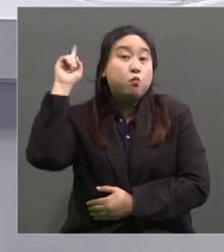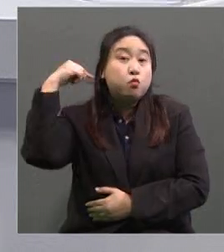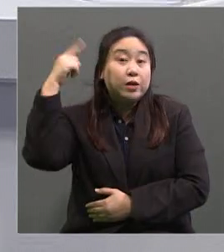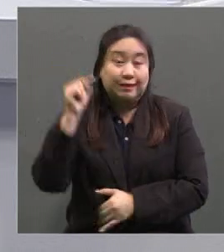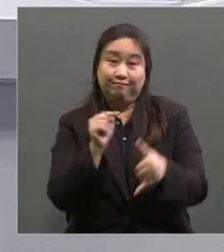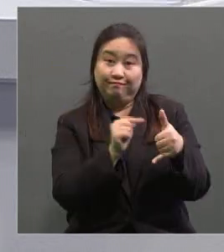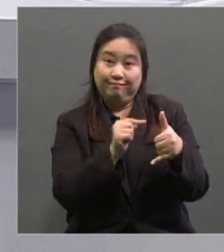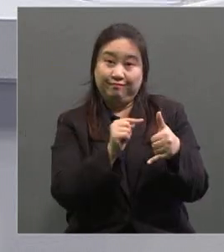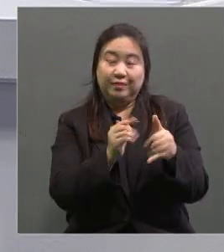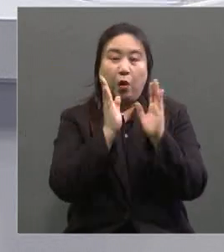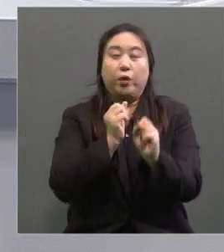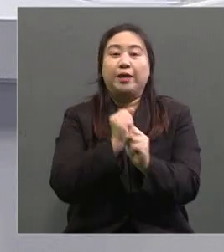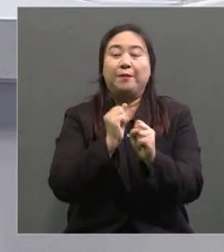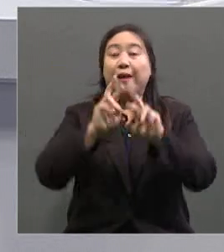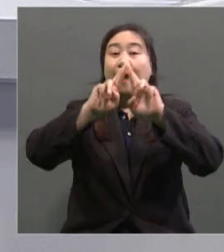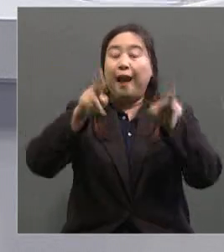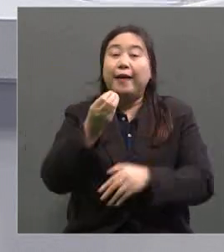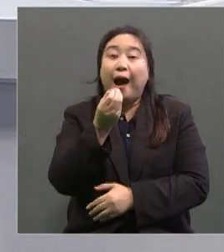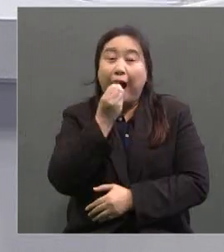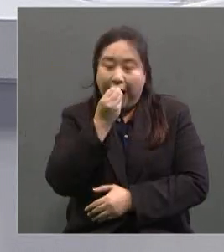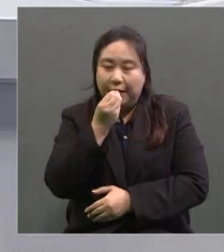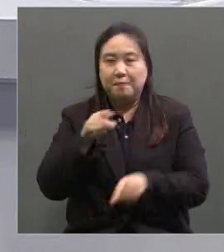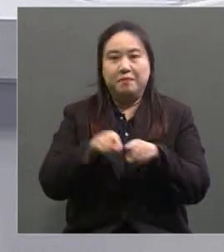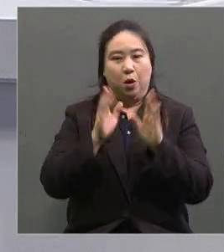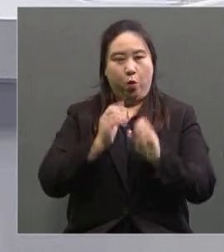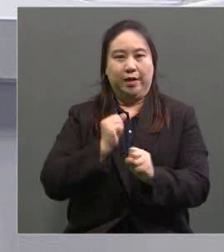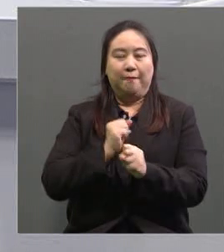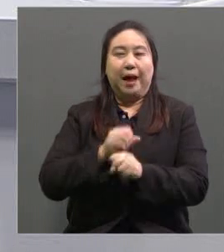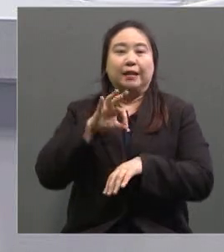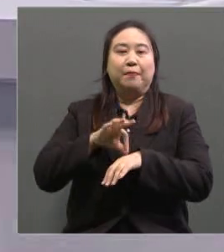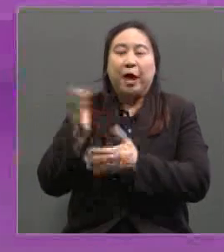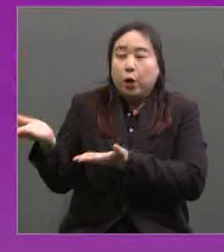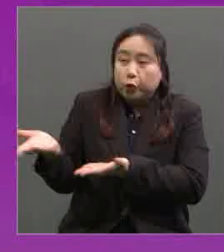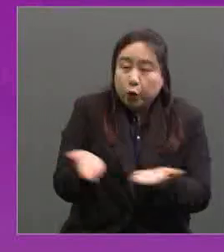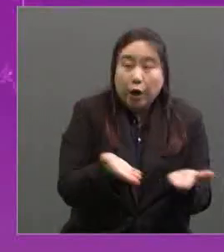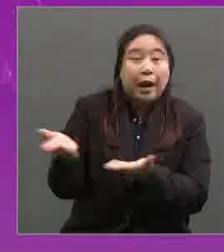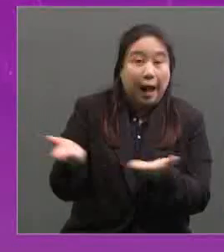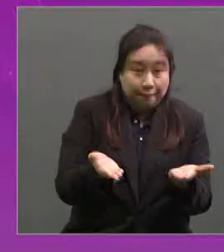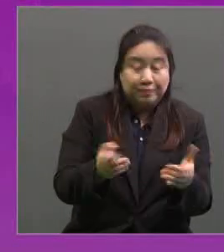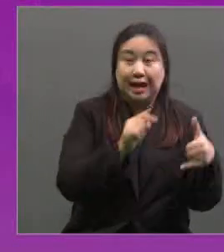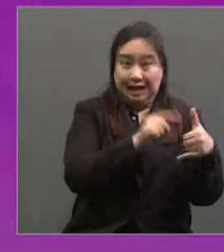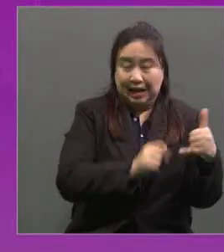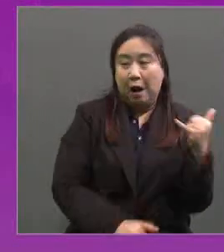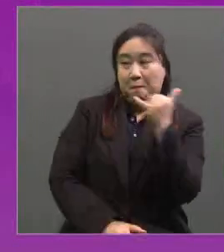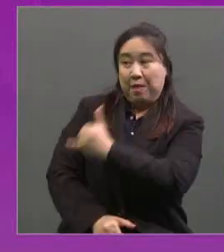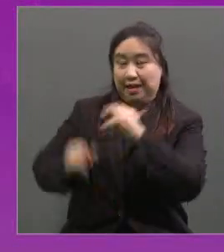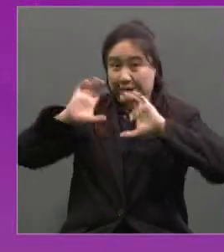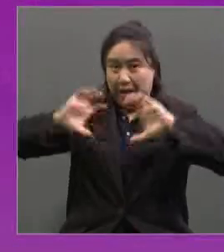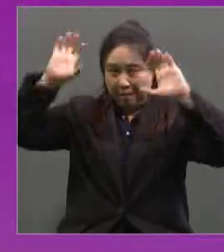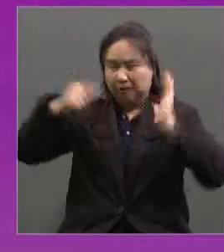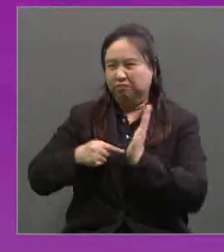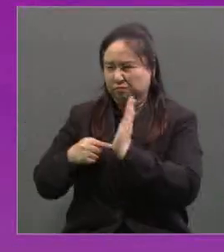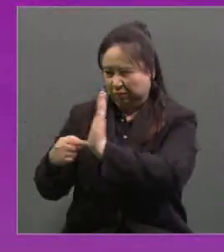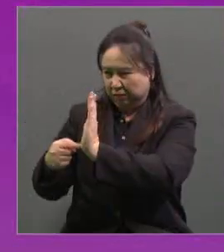คนนึงเธอเป็นพนักงานต้อนรับของร้านอาหารเนี่ยไปร้องกับทางศูนย์เรื่องรับเรื่องราวร้องทุกข์ที่ทำเนียบรัฐบาลนะคะบอกว่า